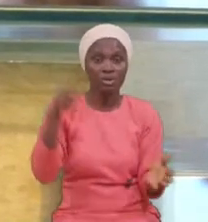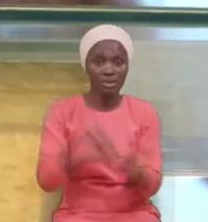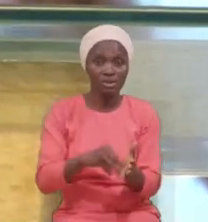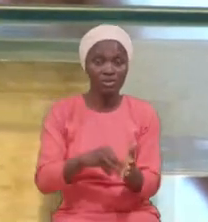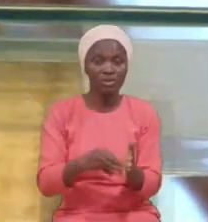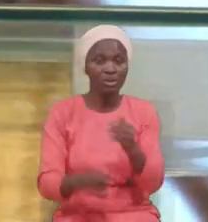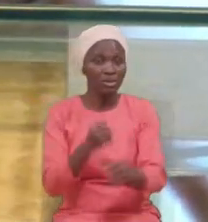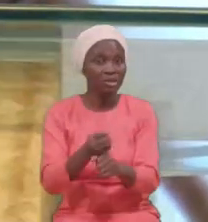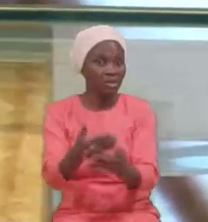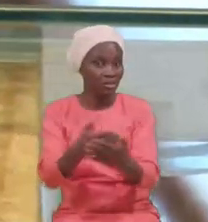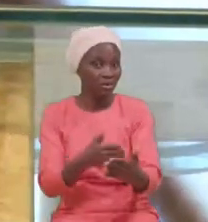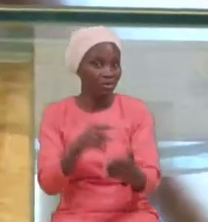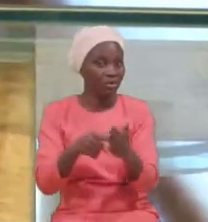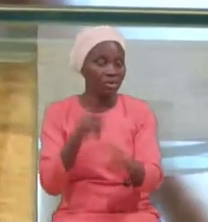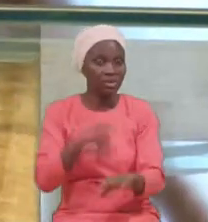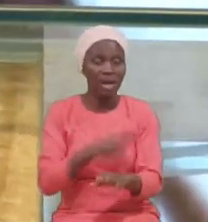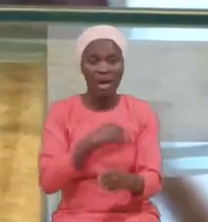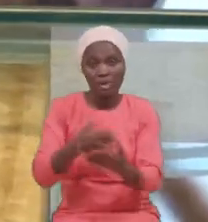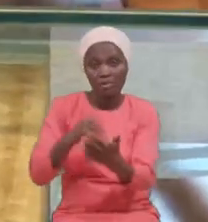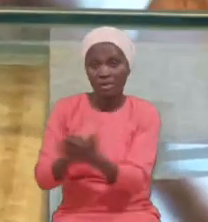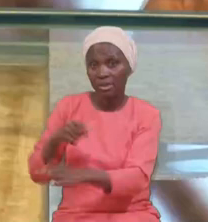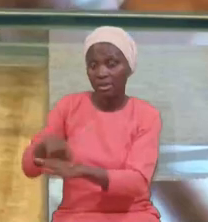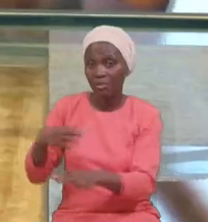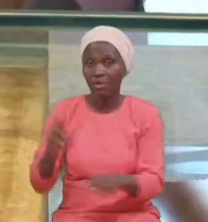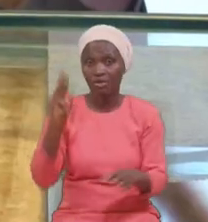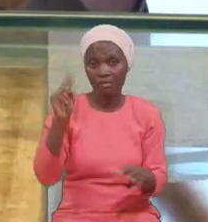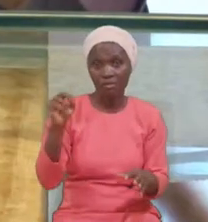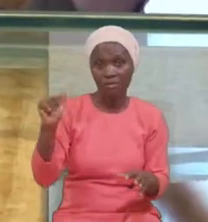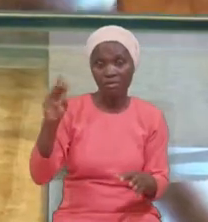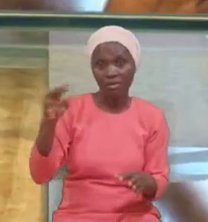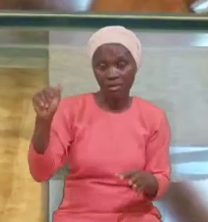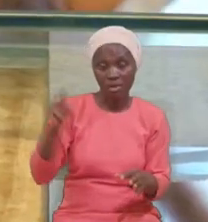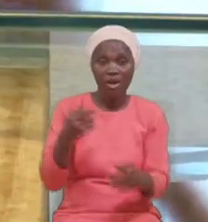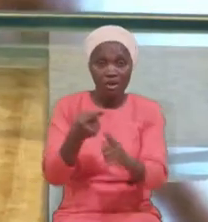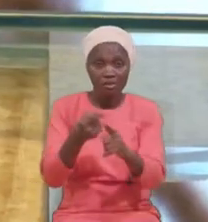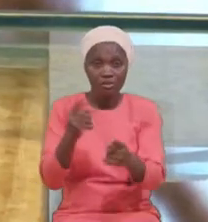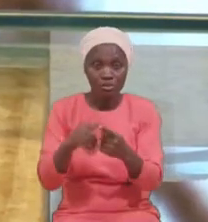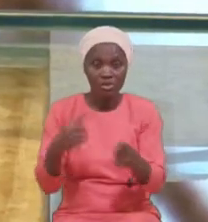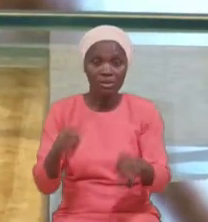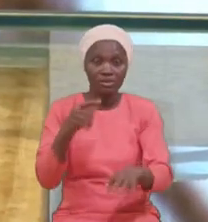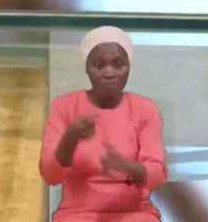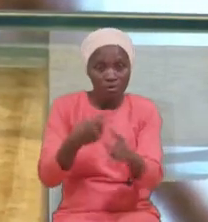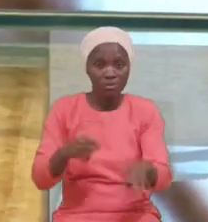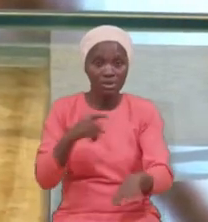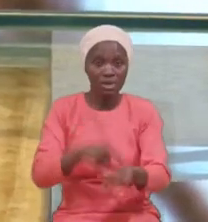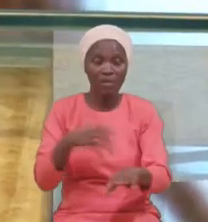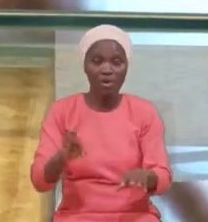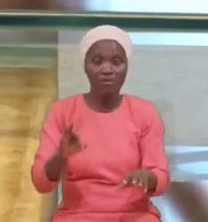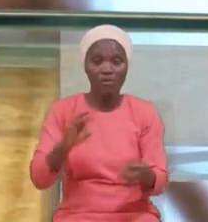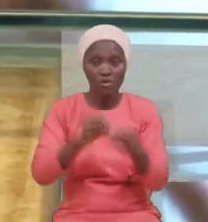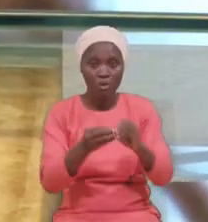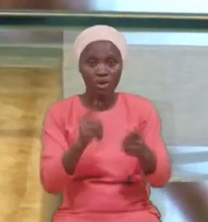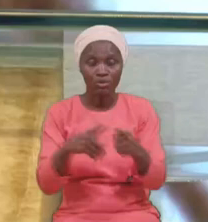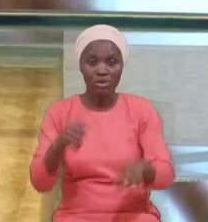1000 ans avant l'époque là, avant le temps de Naaman, du temps des nombres jusqu'au temps